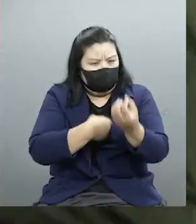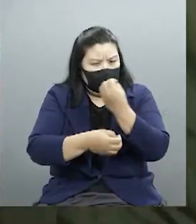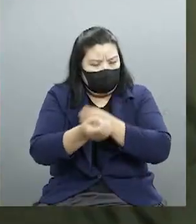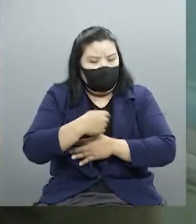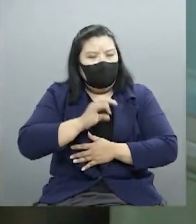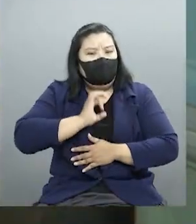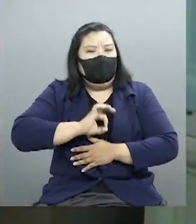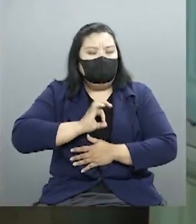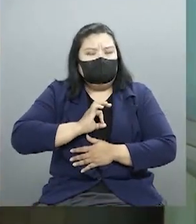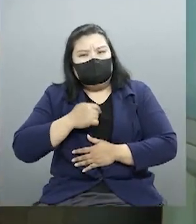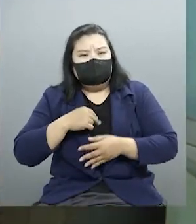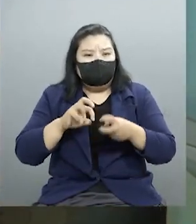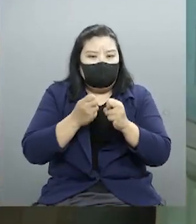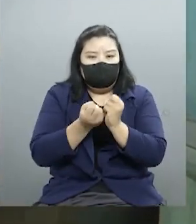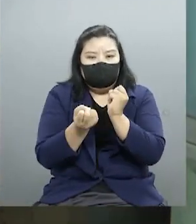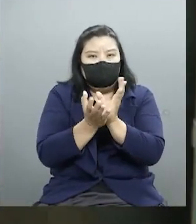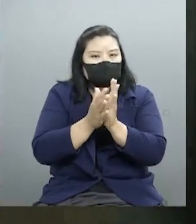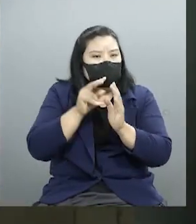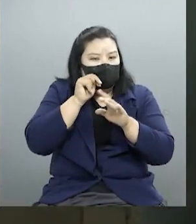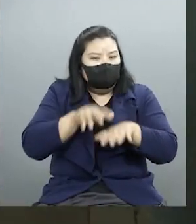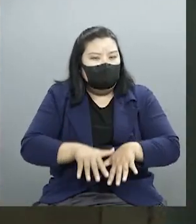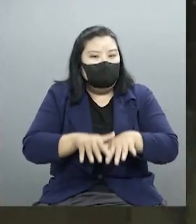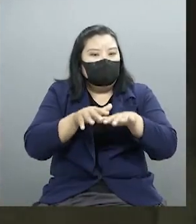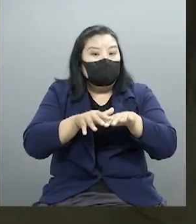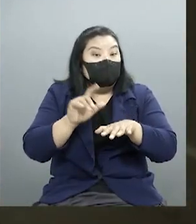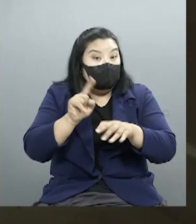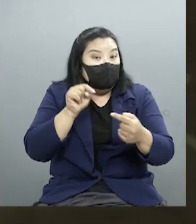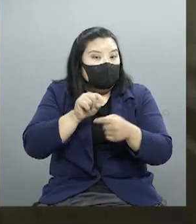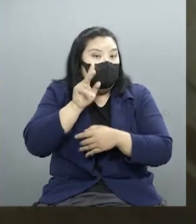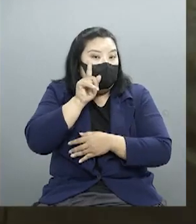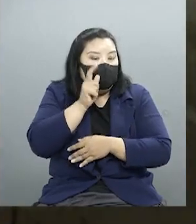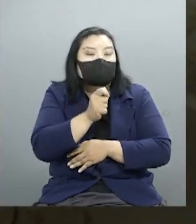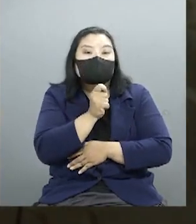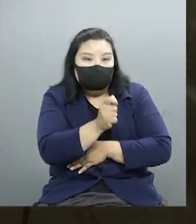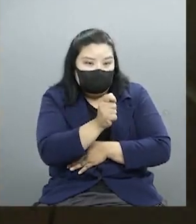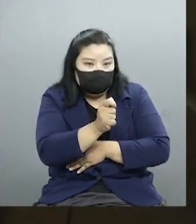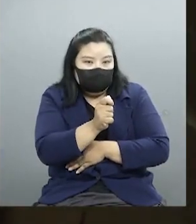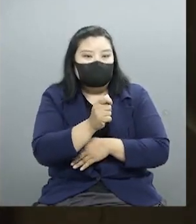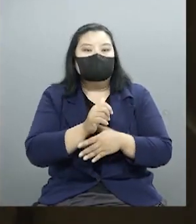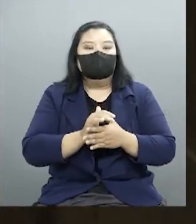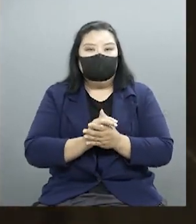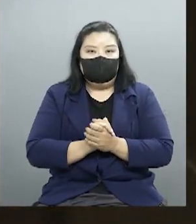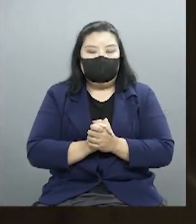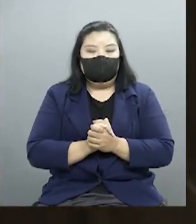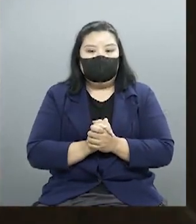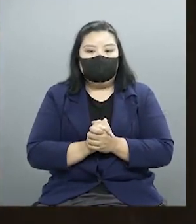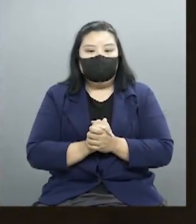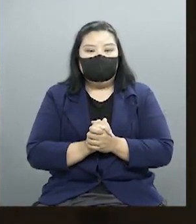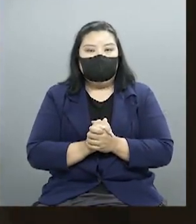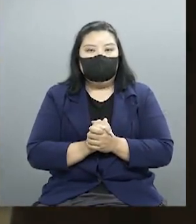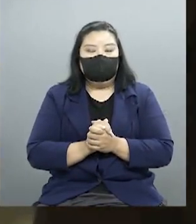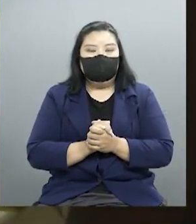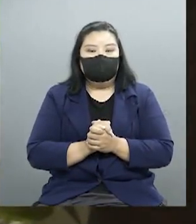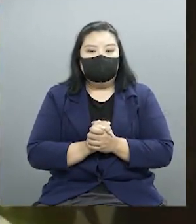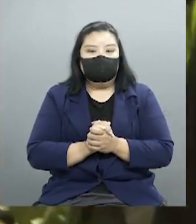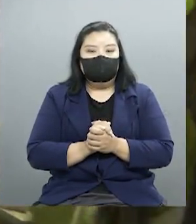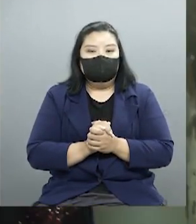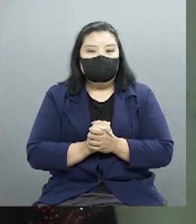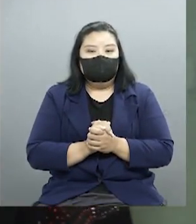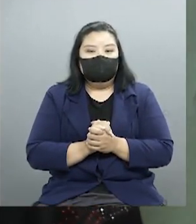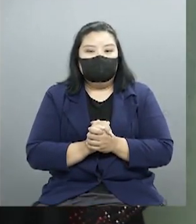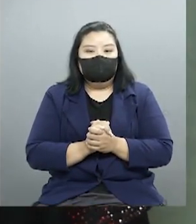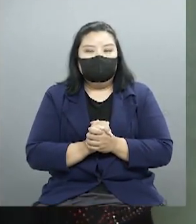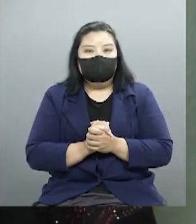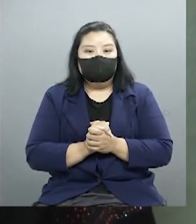านที่ได้สะท้อนผลกระทบจากภัยพิบัติครั้งนี้ผ่านทีมข่าวไทย PBS ครับ คิดว่าถ้าเป็นไปได้ก็เ